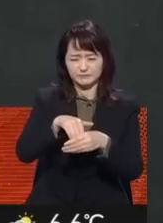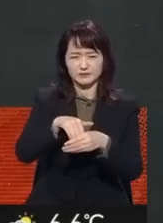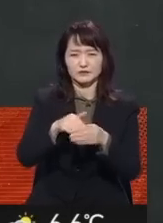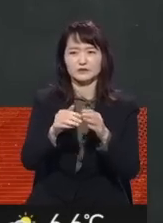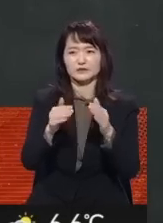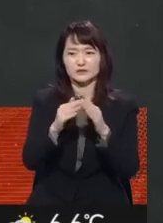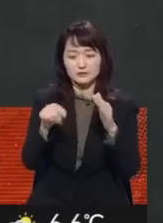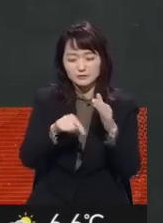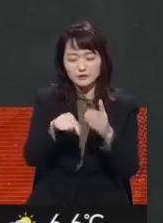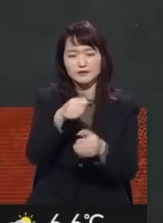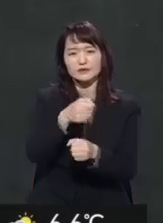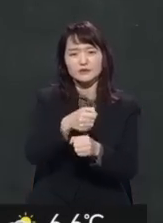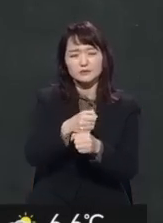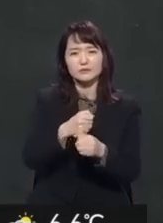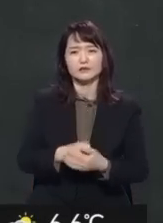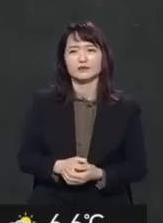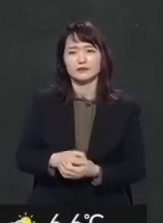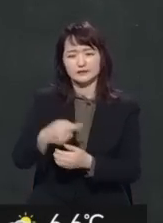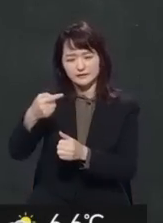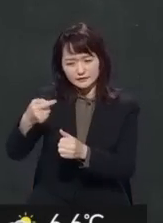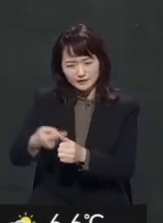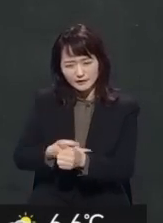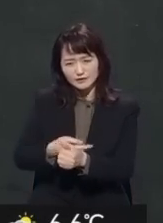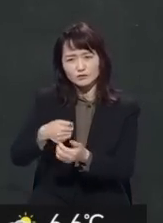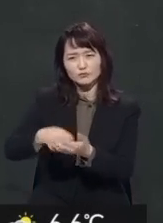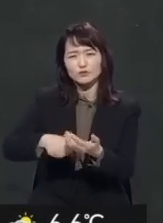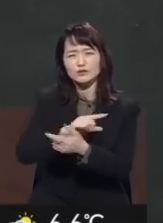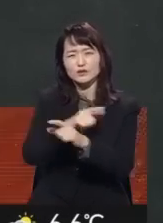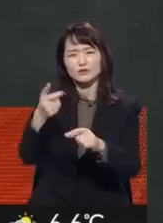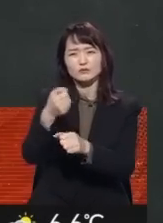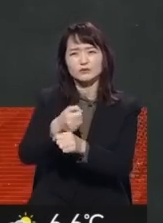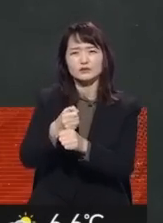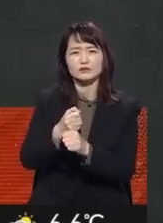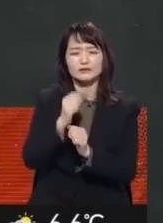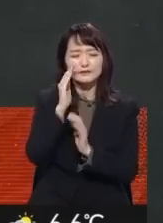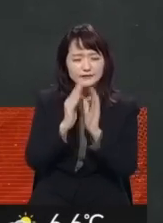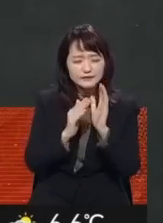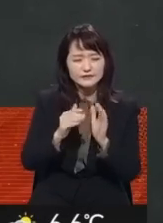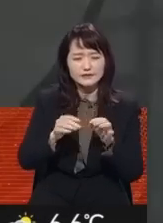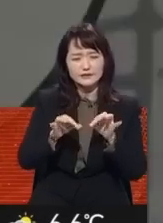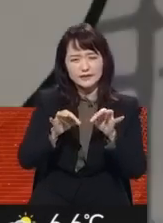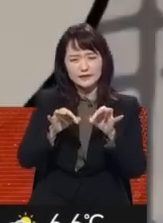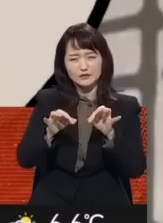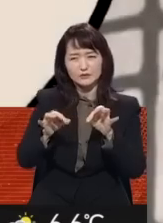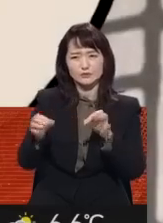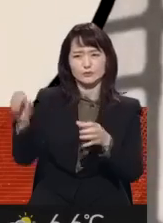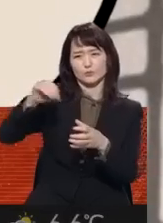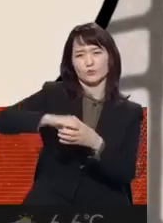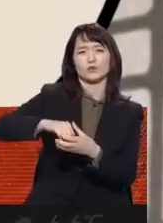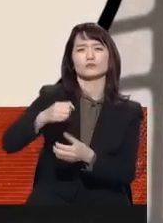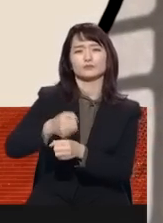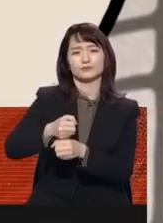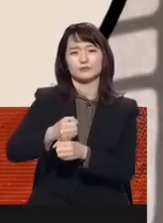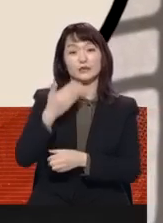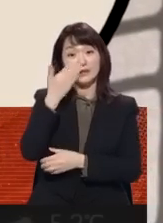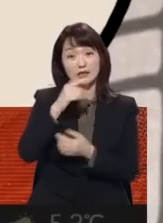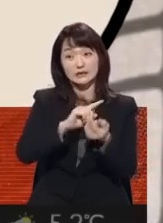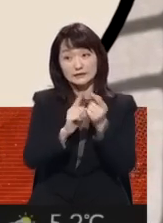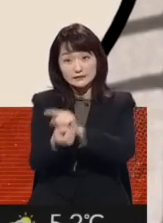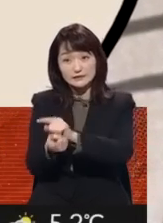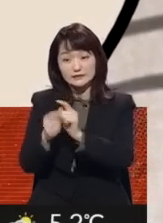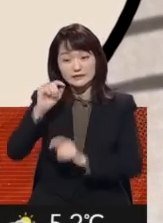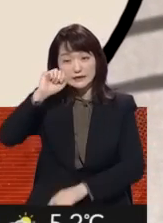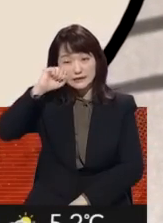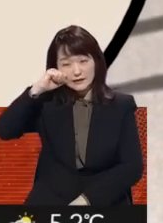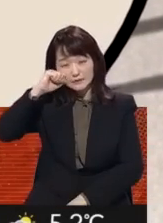않습니다 천연조미료를 만들어서 쓰는데 각종 채소로 가루를 직접 만들어서 쓰는 그런 방식이라고 합니다 또 설탕 대신해요